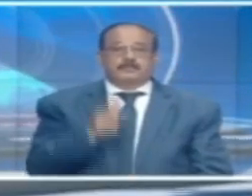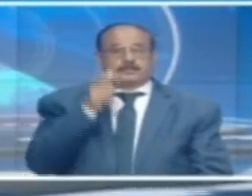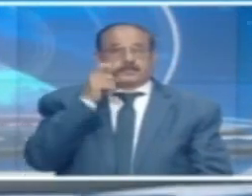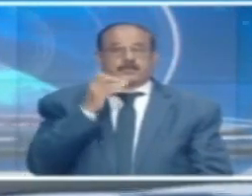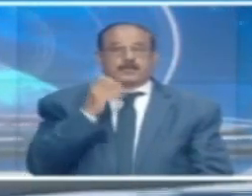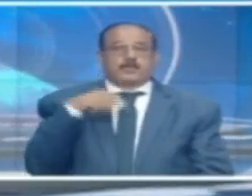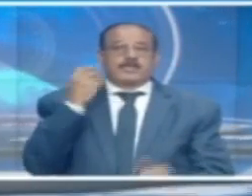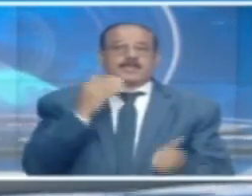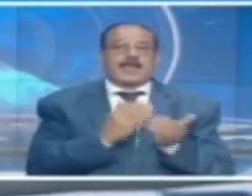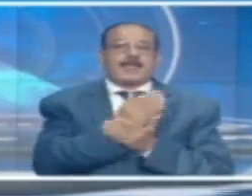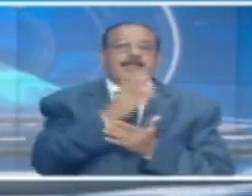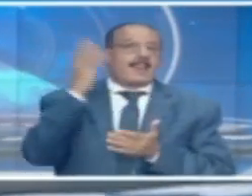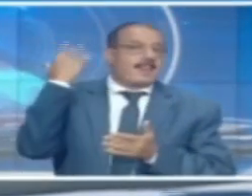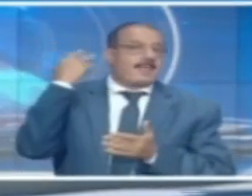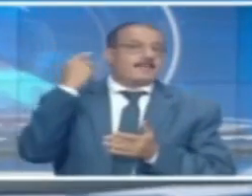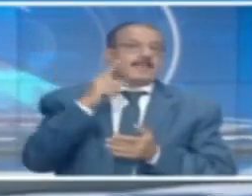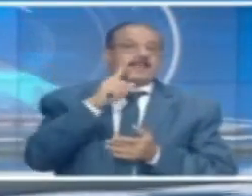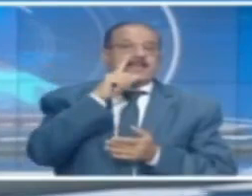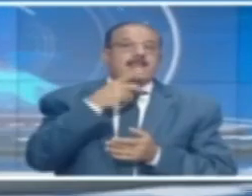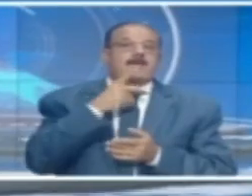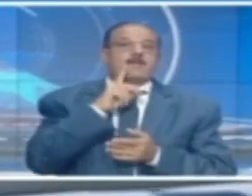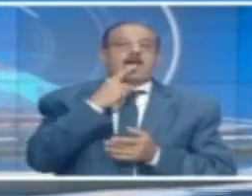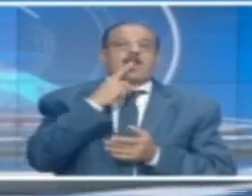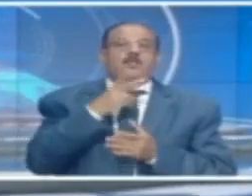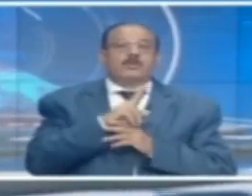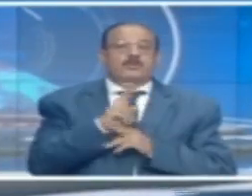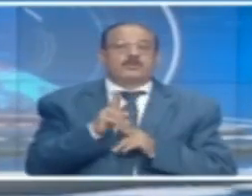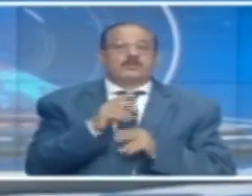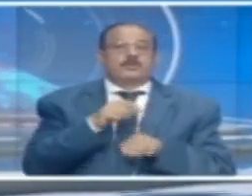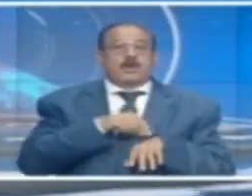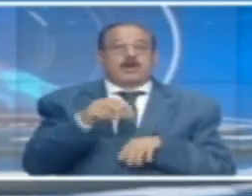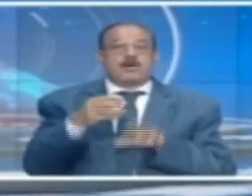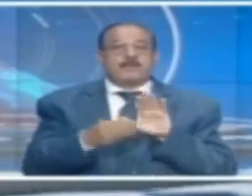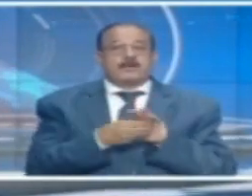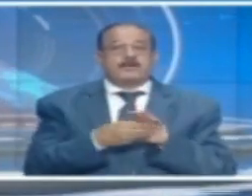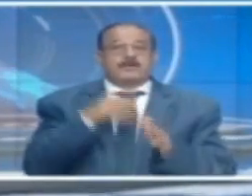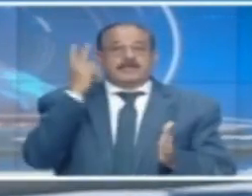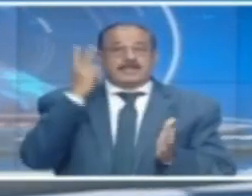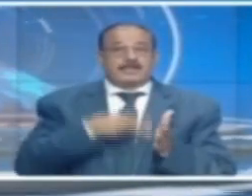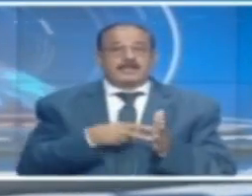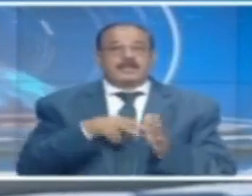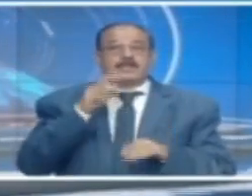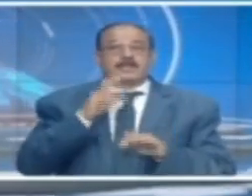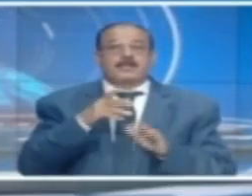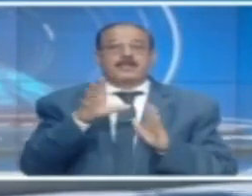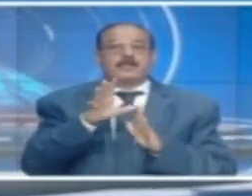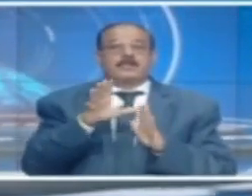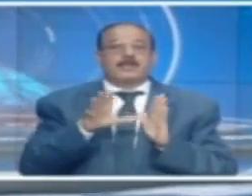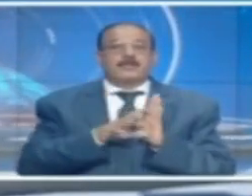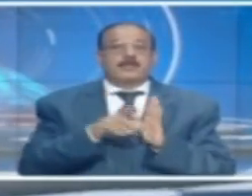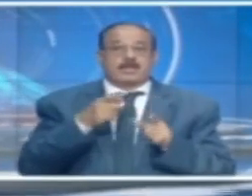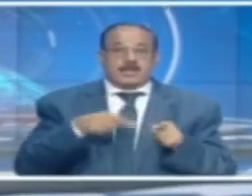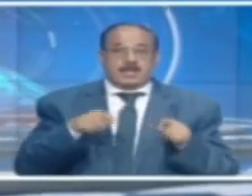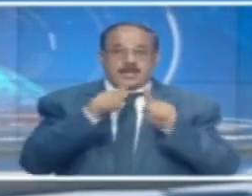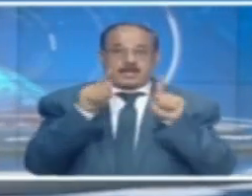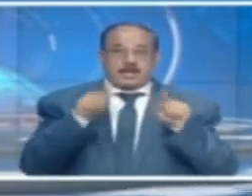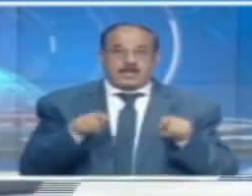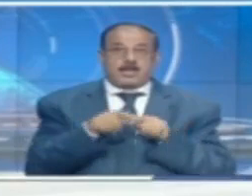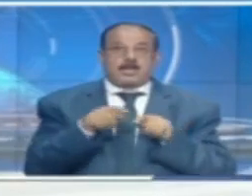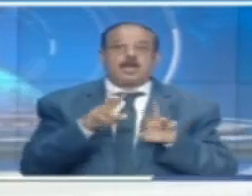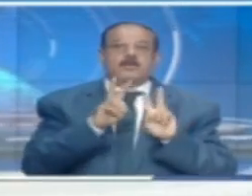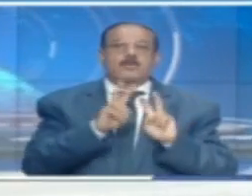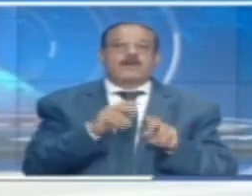حذرت وزيرة الخارجية الليبية نجلاء المنقوش من أن تأخر البرلمان في التصديق على الإطار التشريعي يعرقل